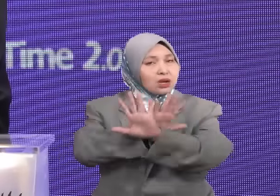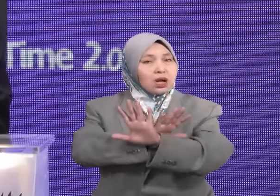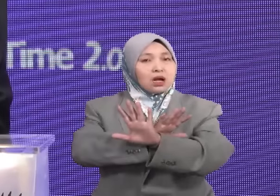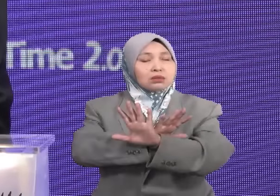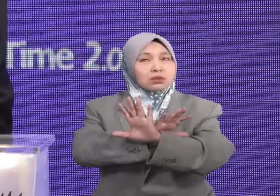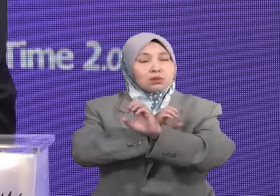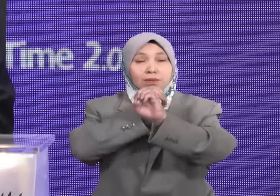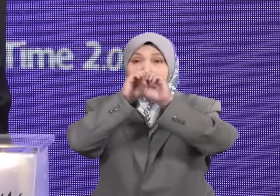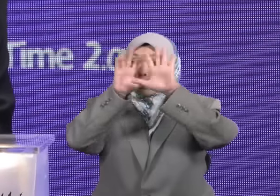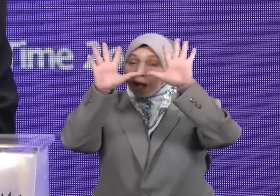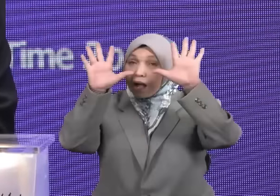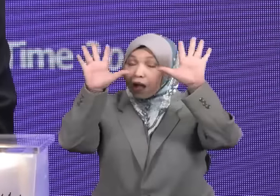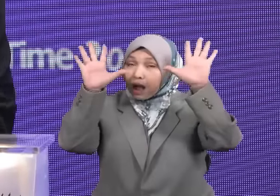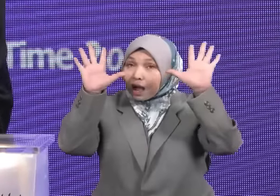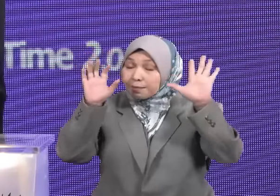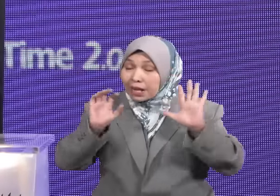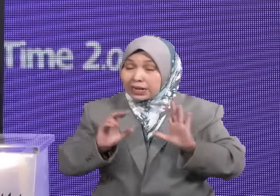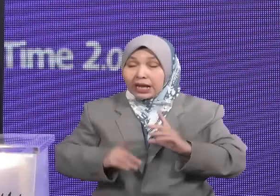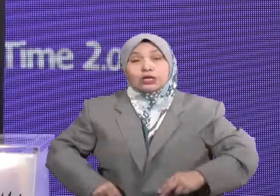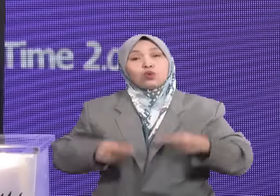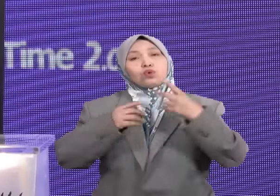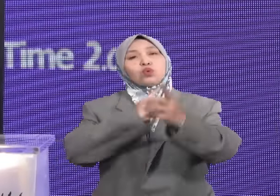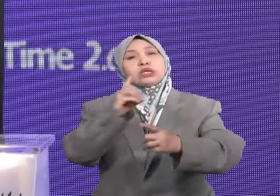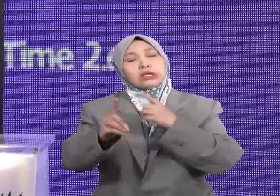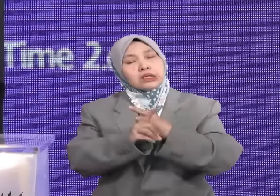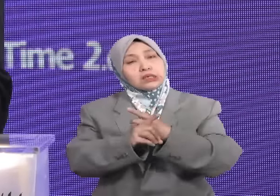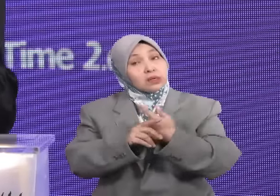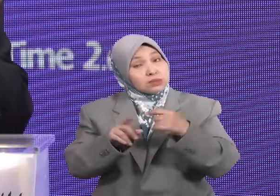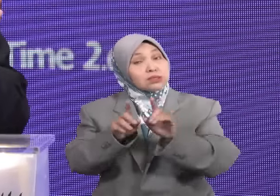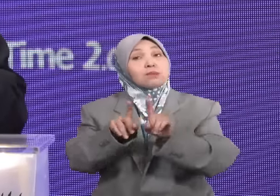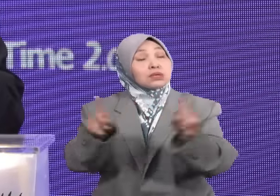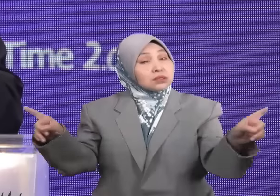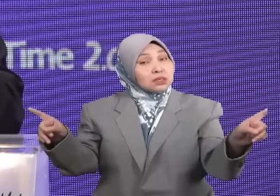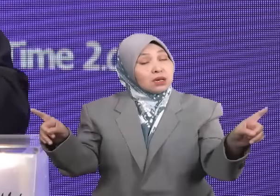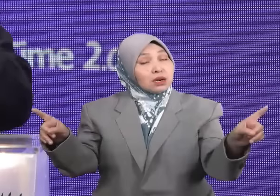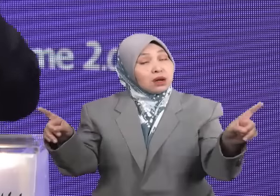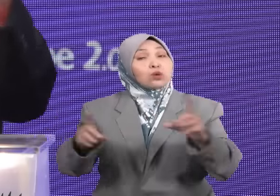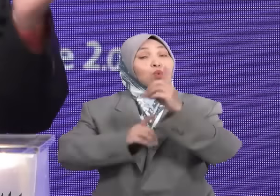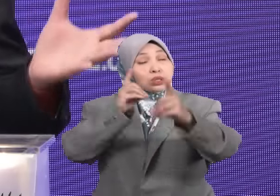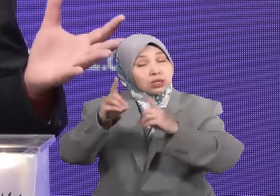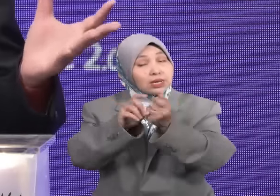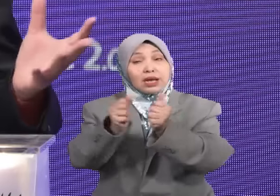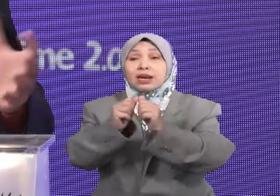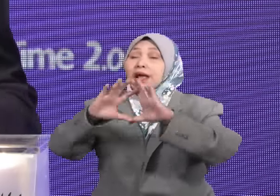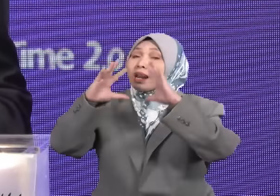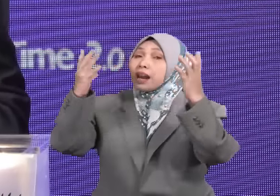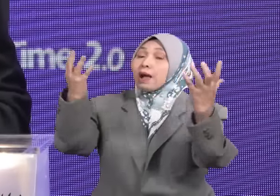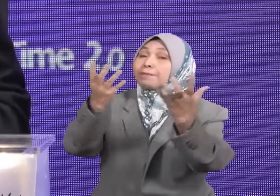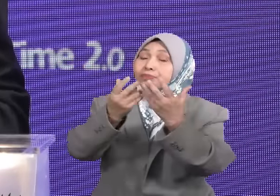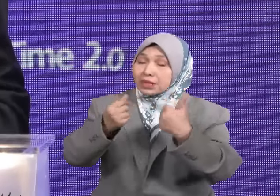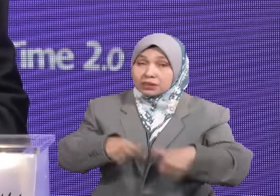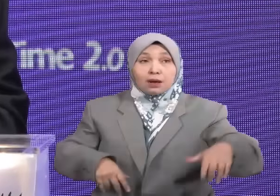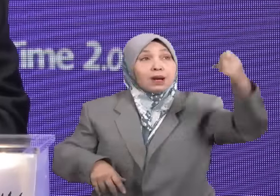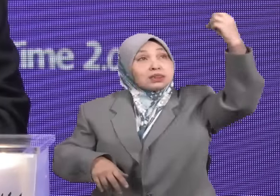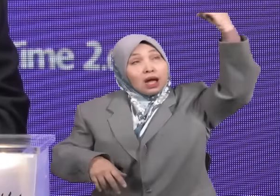tersilau dengan kehidupan di dunia. Dan kita kena bezakan di antara dunia dan juga alam, Ustaz, ya. Alam ini kita share, kita kongsi. Matahari